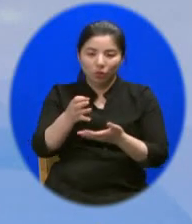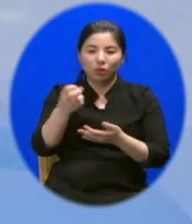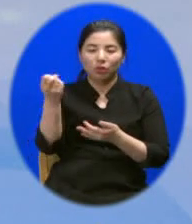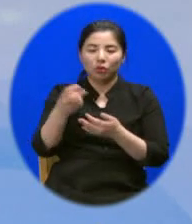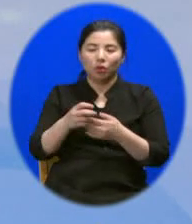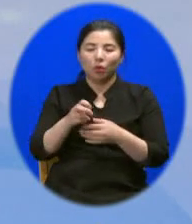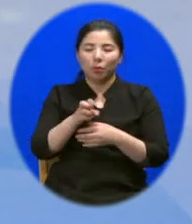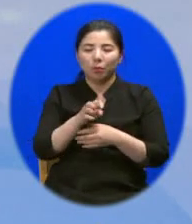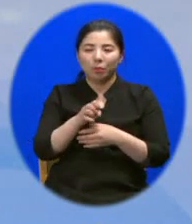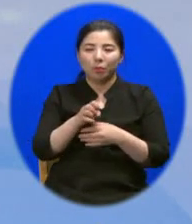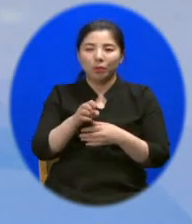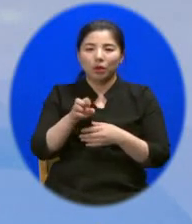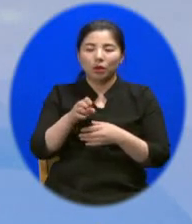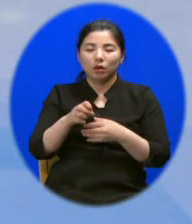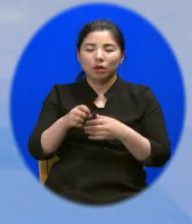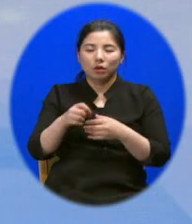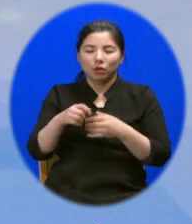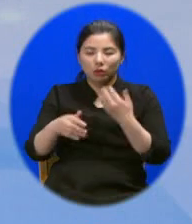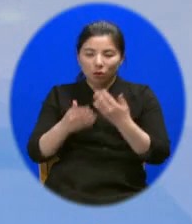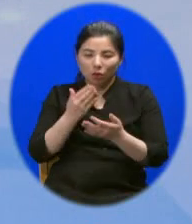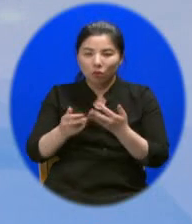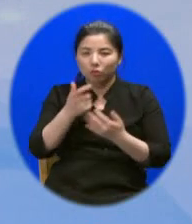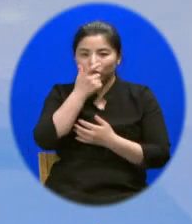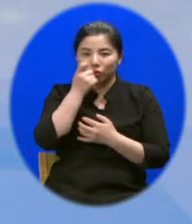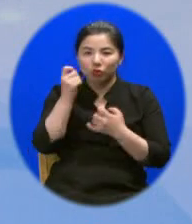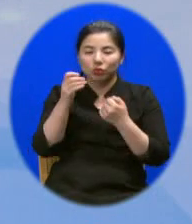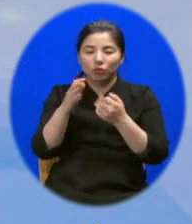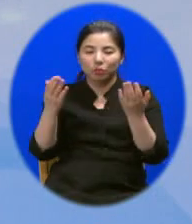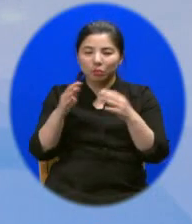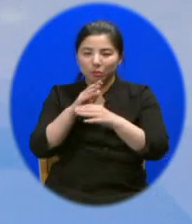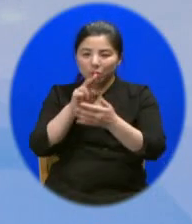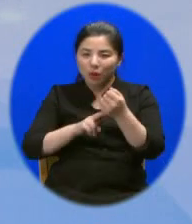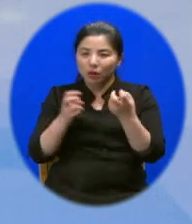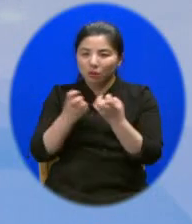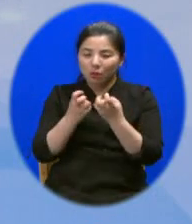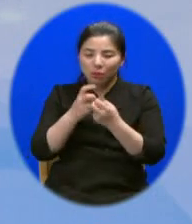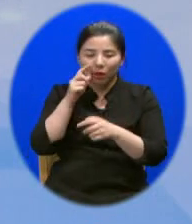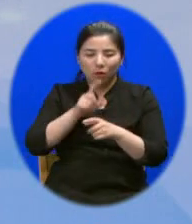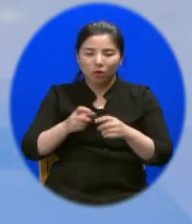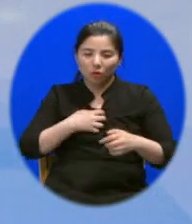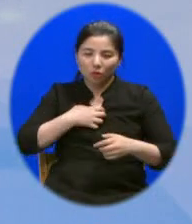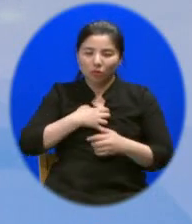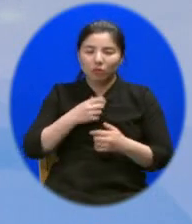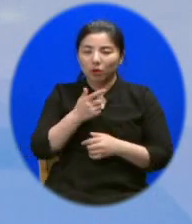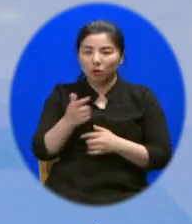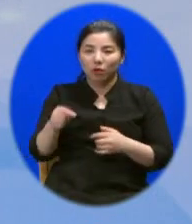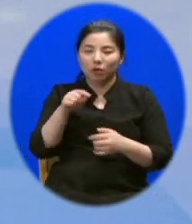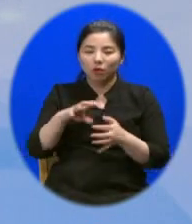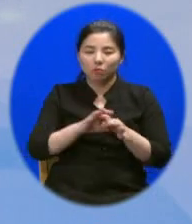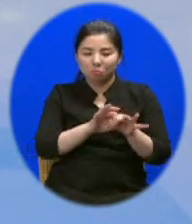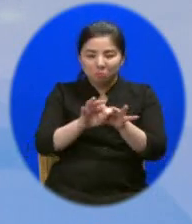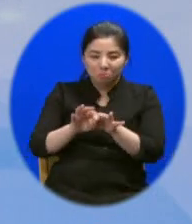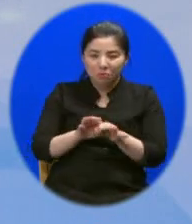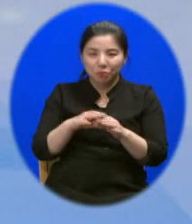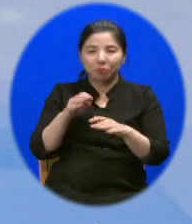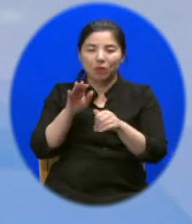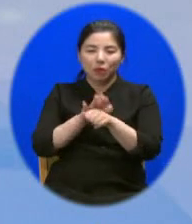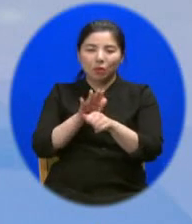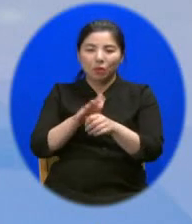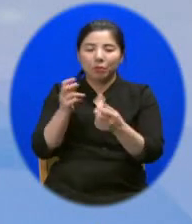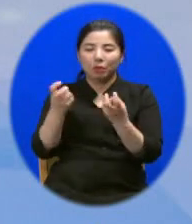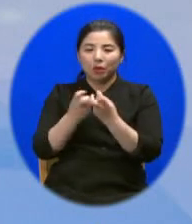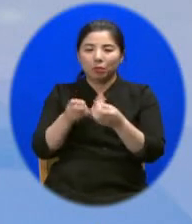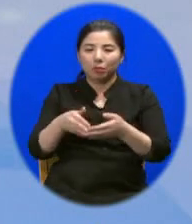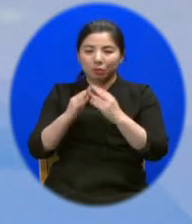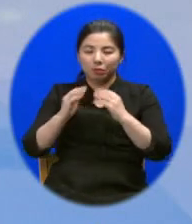멘토링 경험 부족에 따른 그리고 팔로 이런 것들에 대한 걱정이 크지 않겠습니까 마찬가지로 유기적인 지원체계를 구축해 줘야 된다